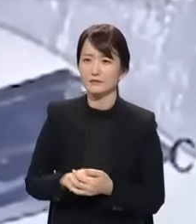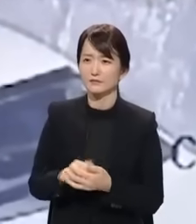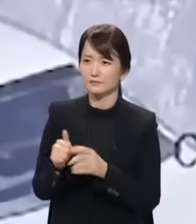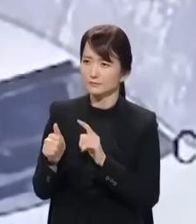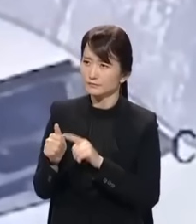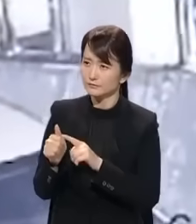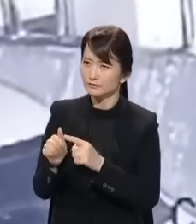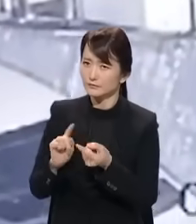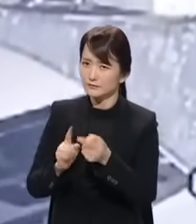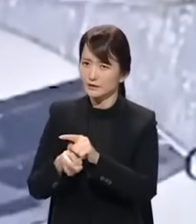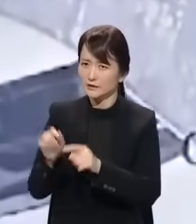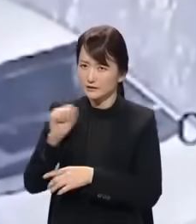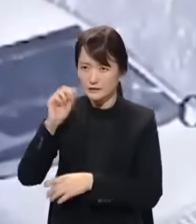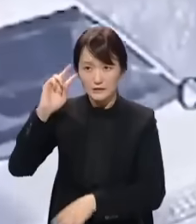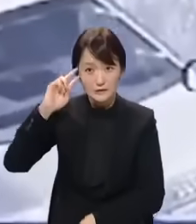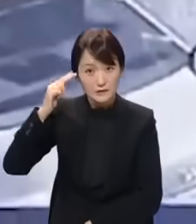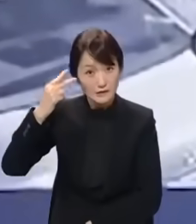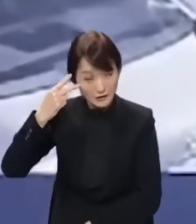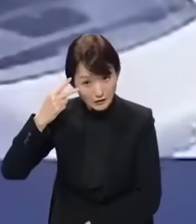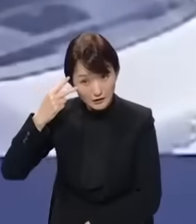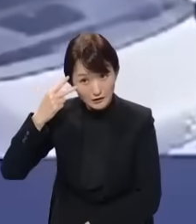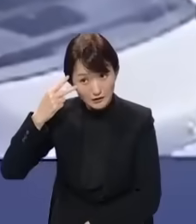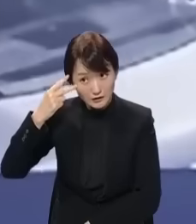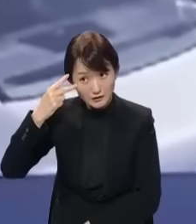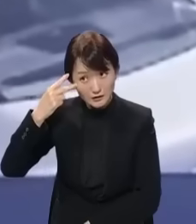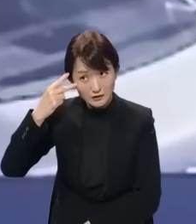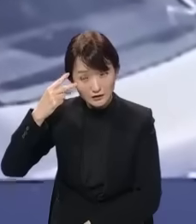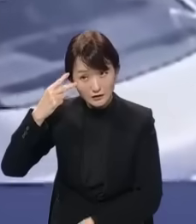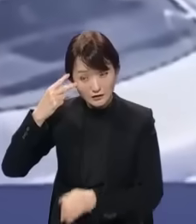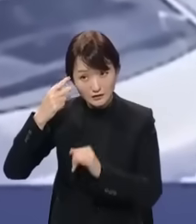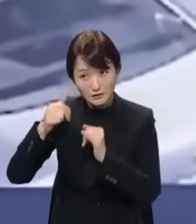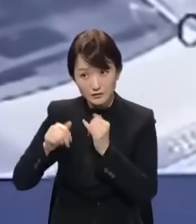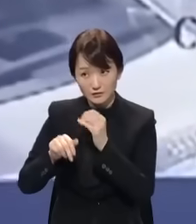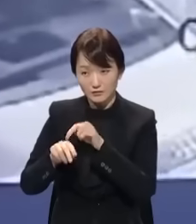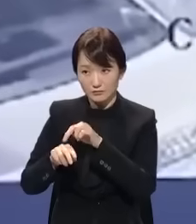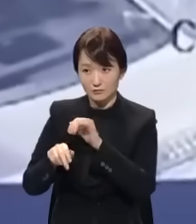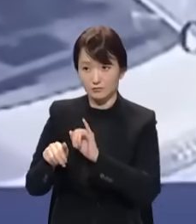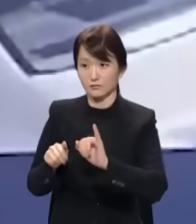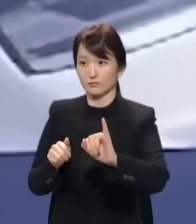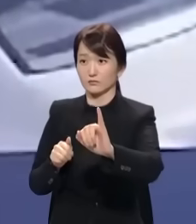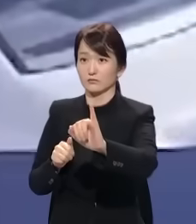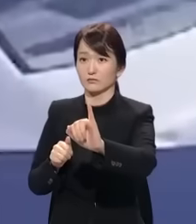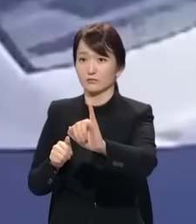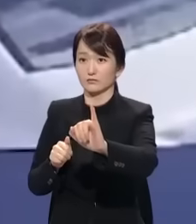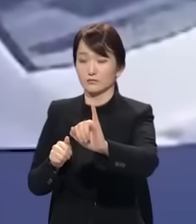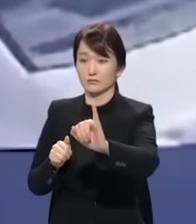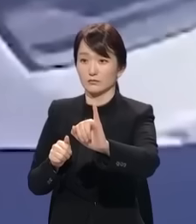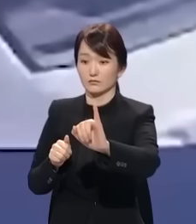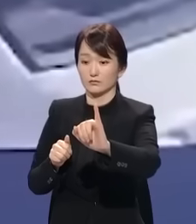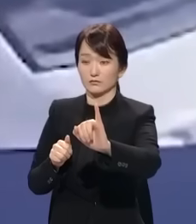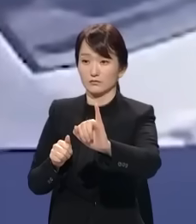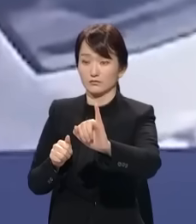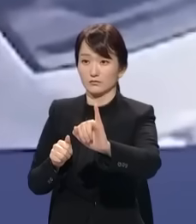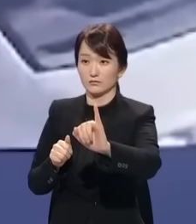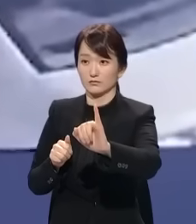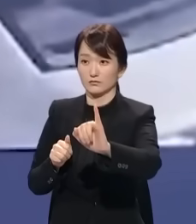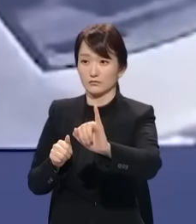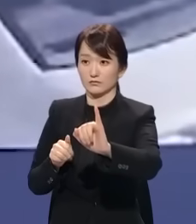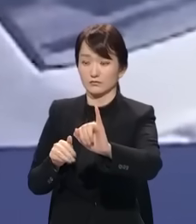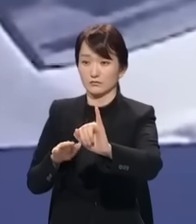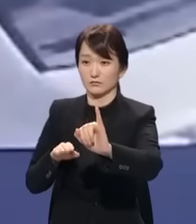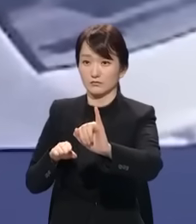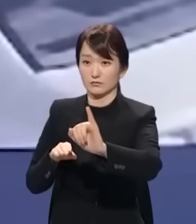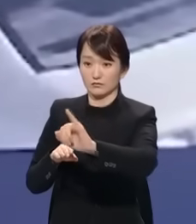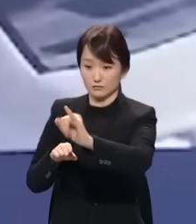대리기사가 착각을 했구나라고 생각을 하면서 저렇게 뒤돌아 쓴 거거든요. 근데 이 잠시 후에